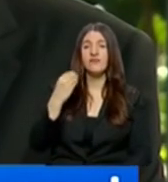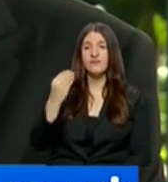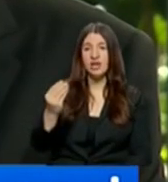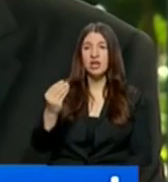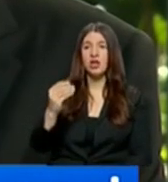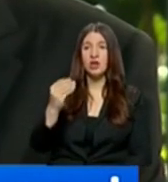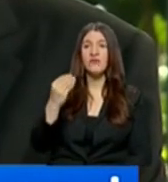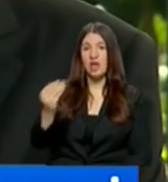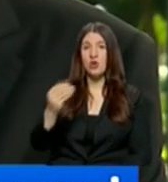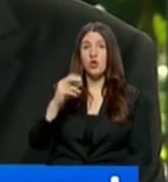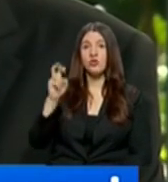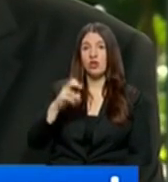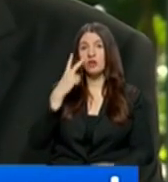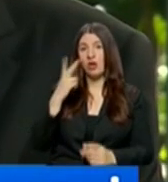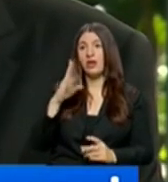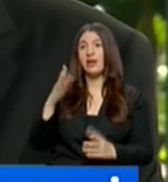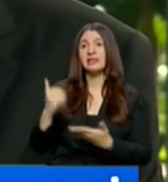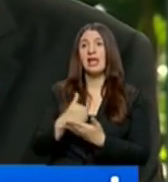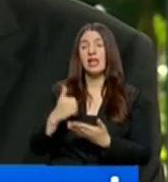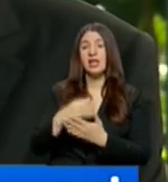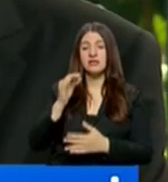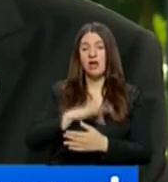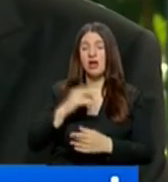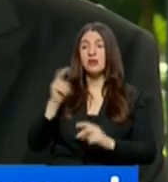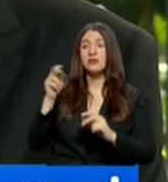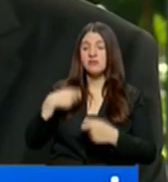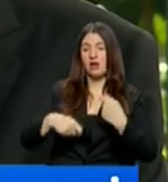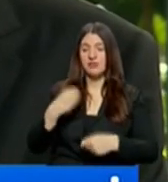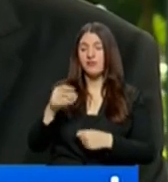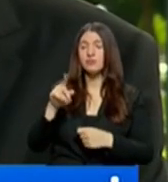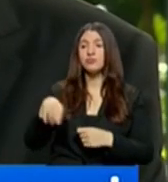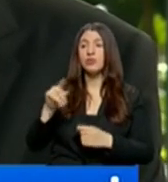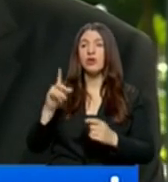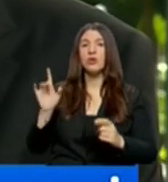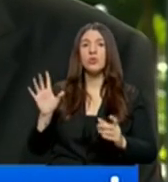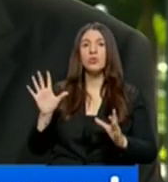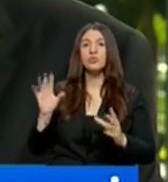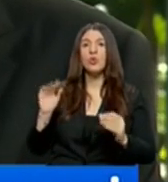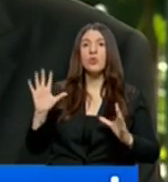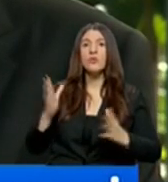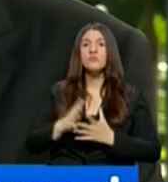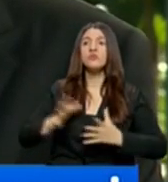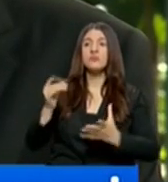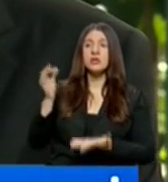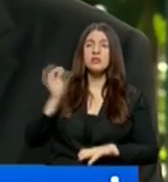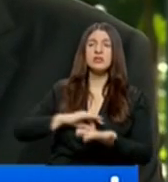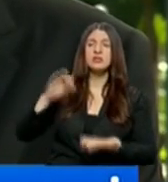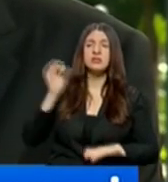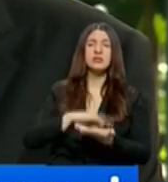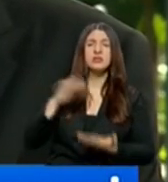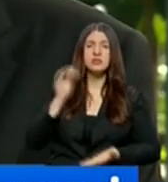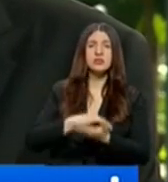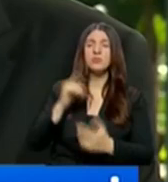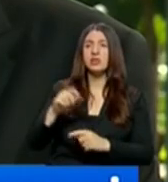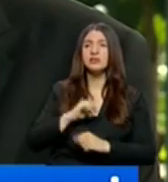döviz garantisi veriliyor, kar garantisi yani gelir garantisi veriliyor. Ve bunlar olağanüstü gelirler elde ediyorlar. Bunların